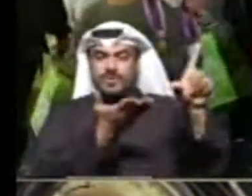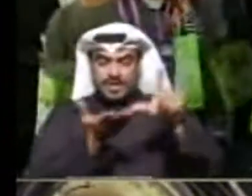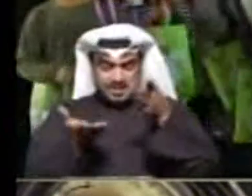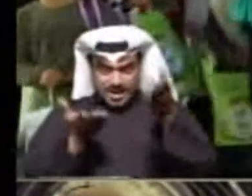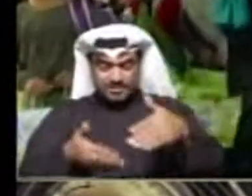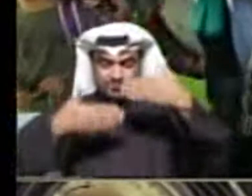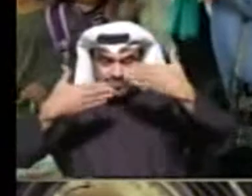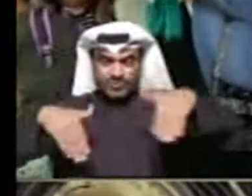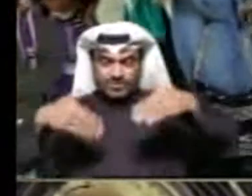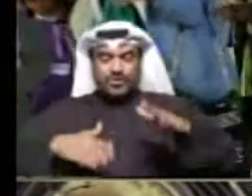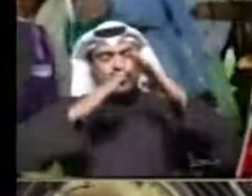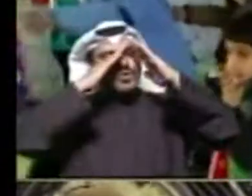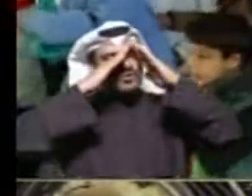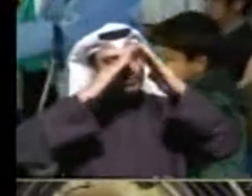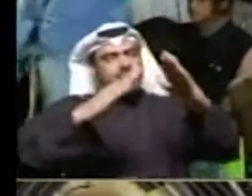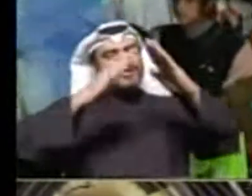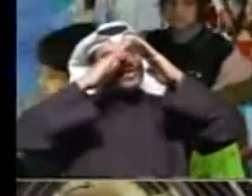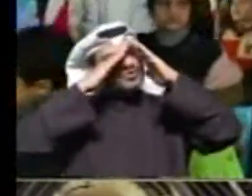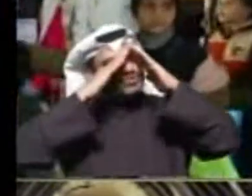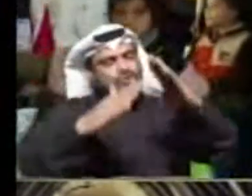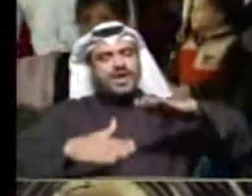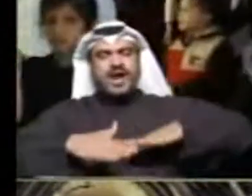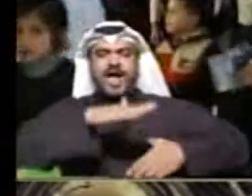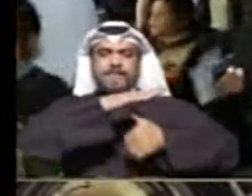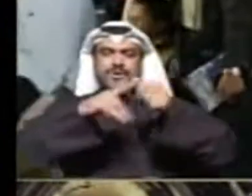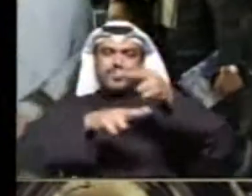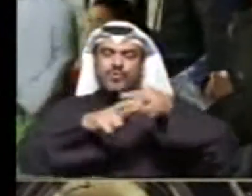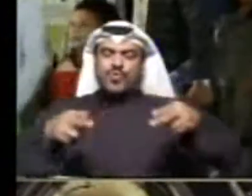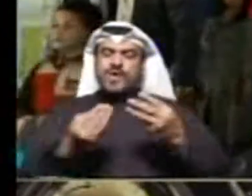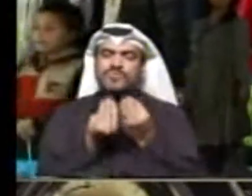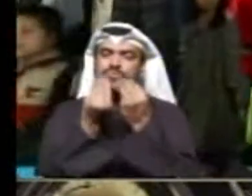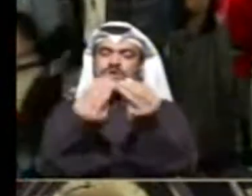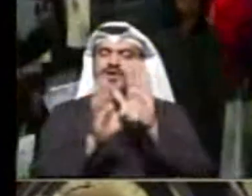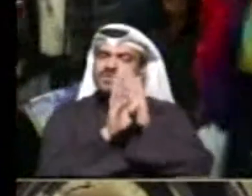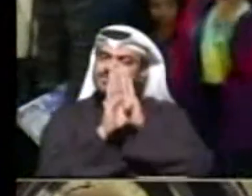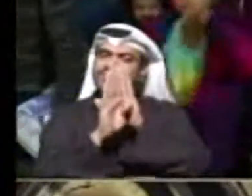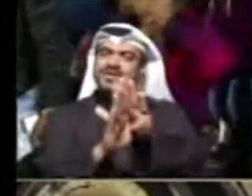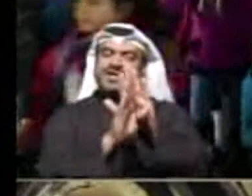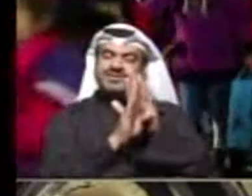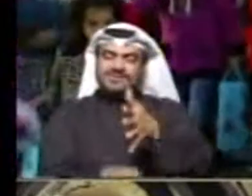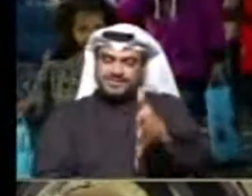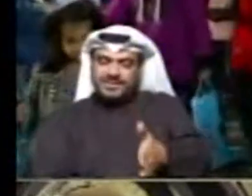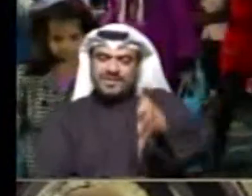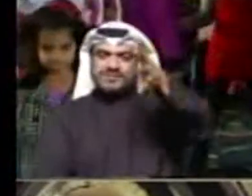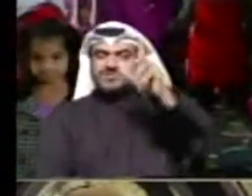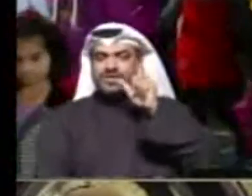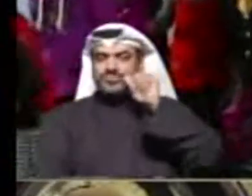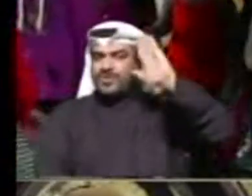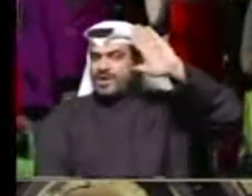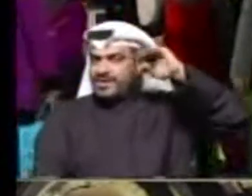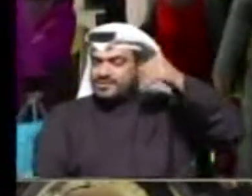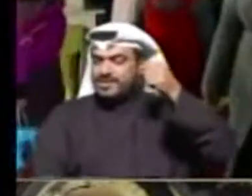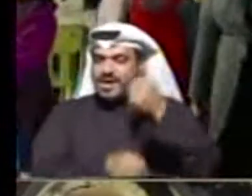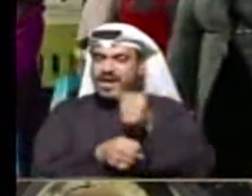وكما نشكر صاحب السمو قائد العمل الإنساني لدعم أبنائه وبناته